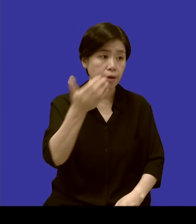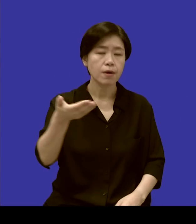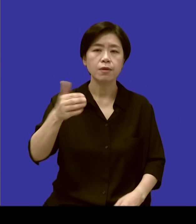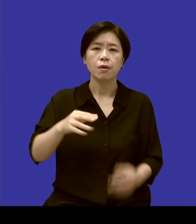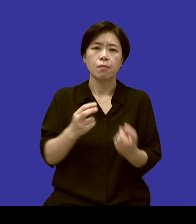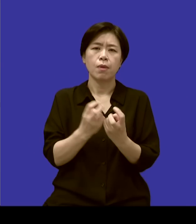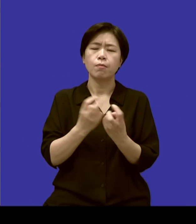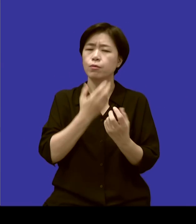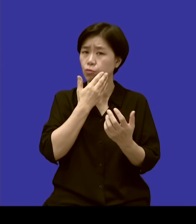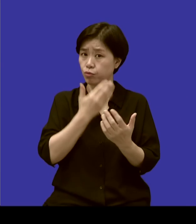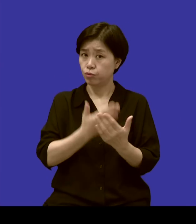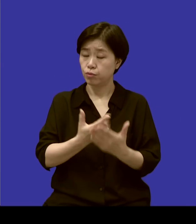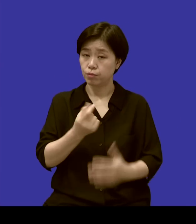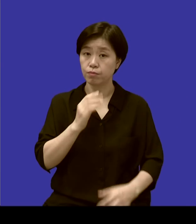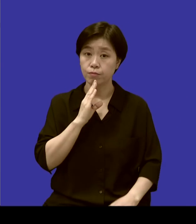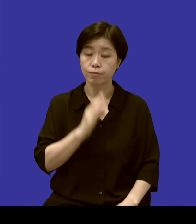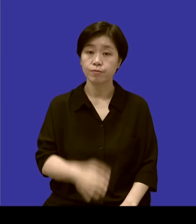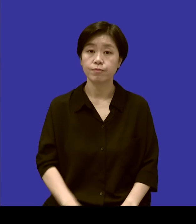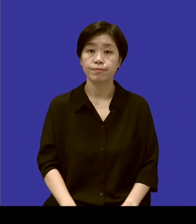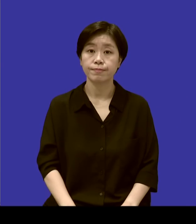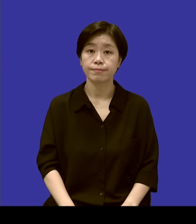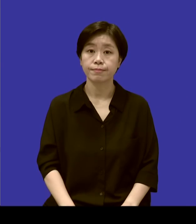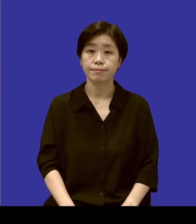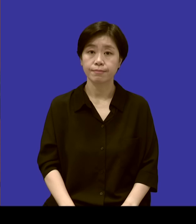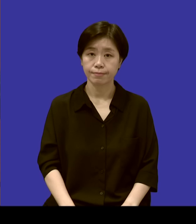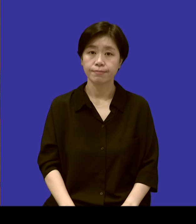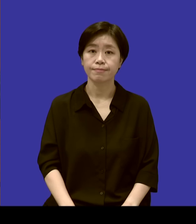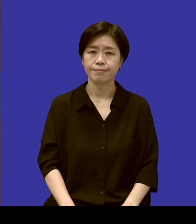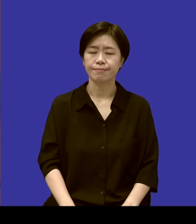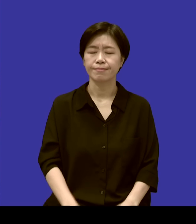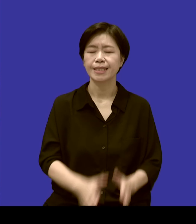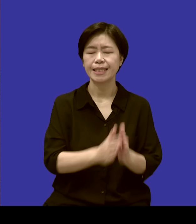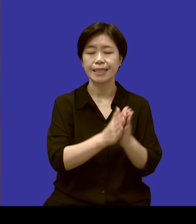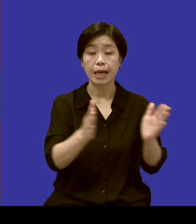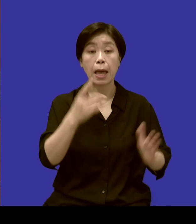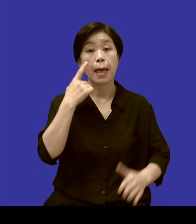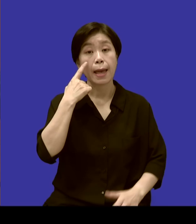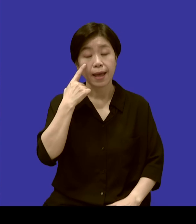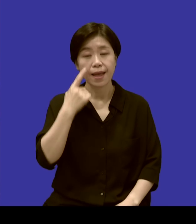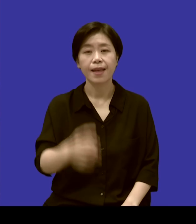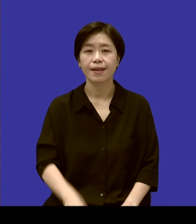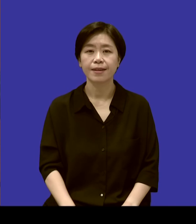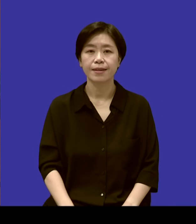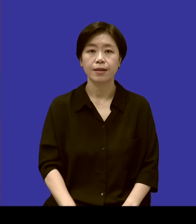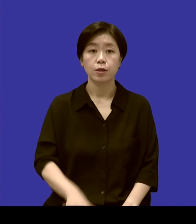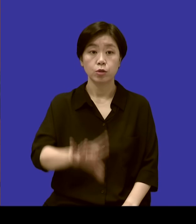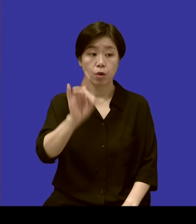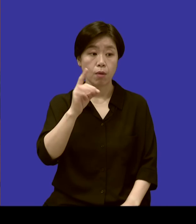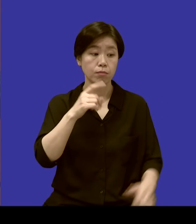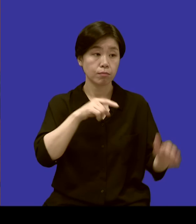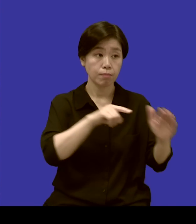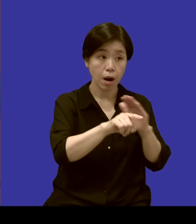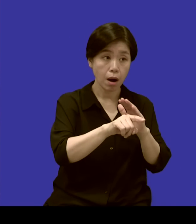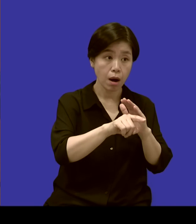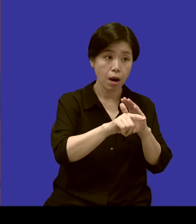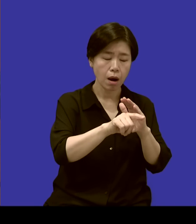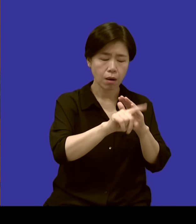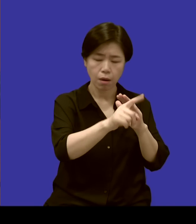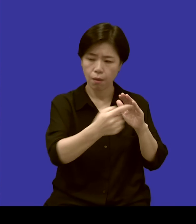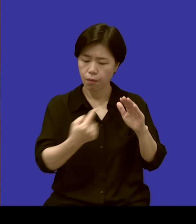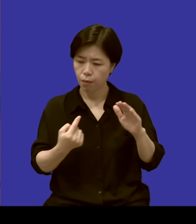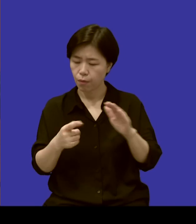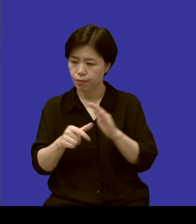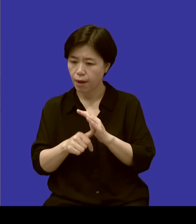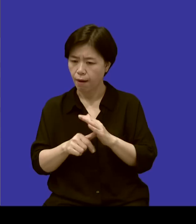것인가가 중요하잖아요. 그렇게 해서 시작이 됐어요. 그래서 처음에 다녀오고 나서는 열심히